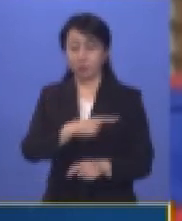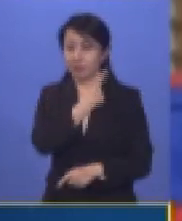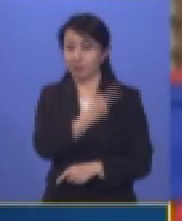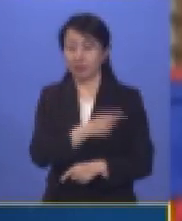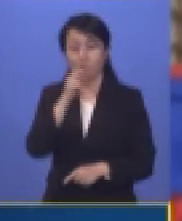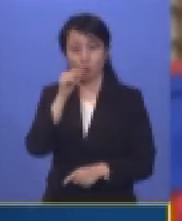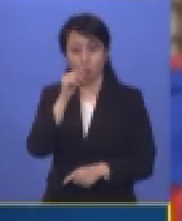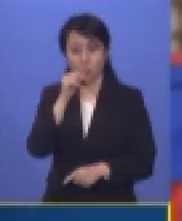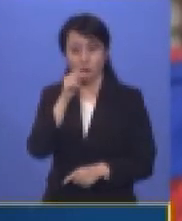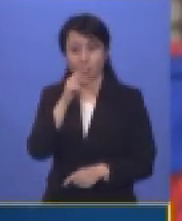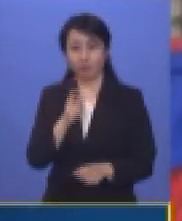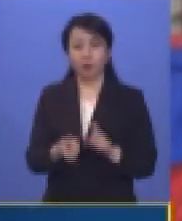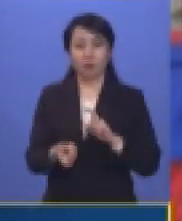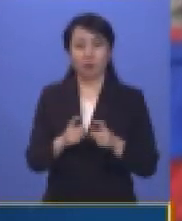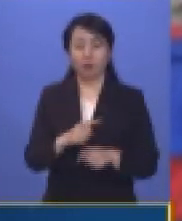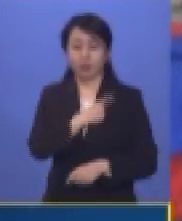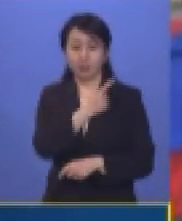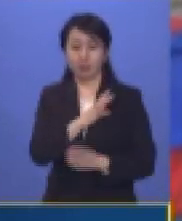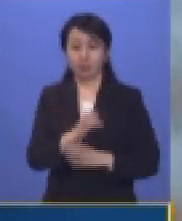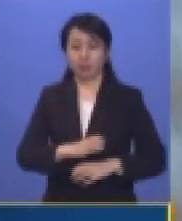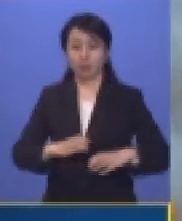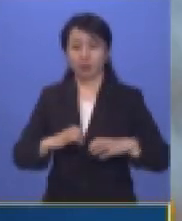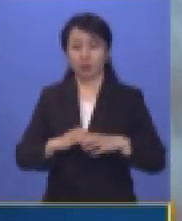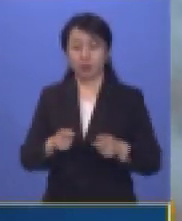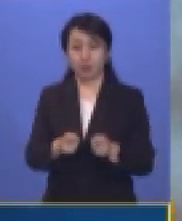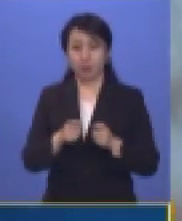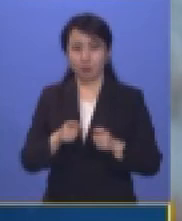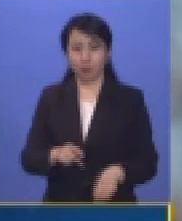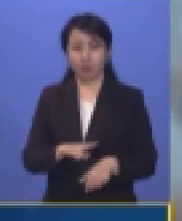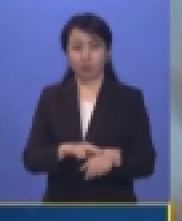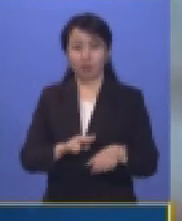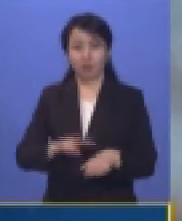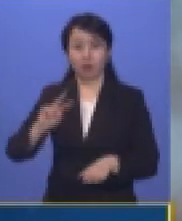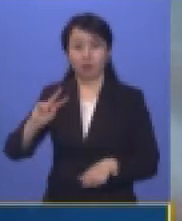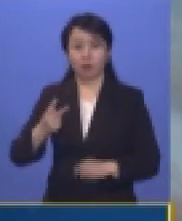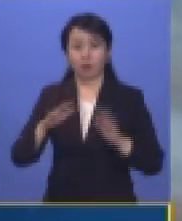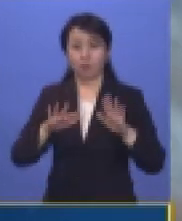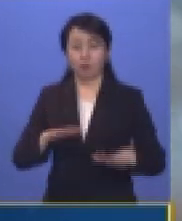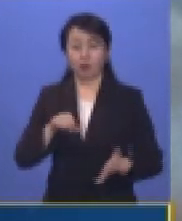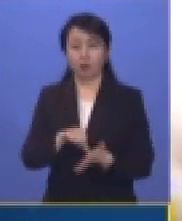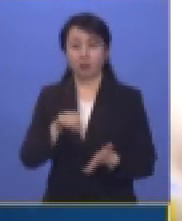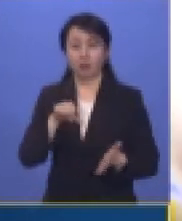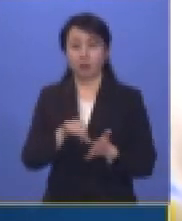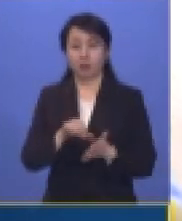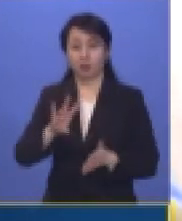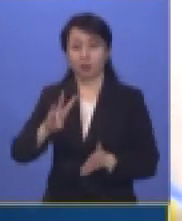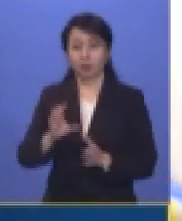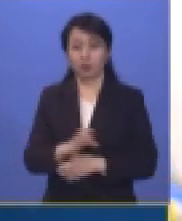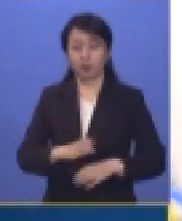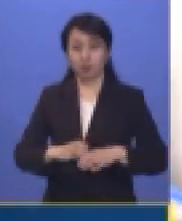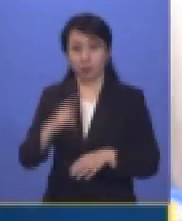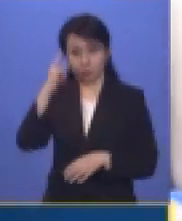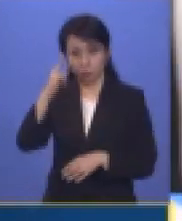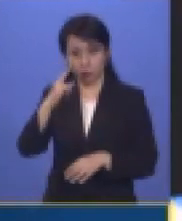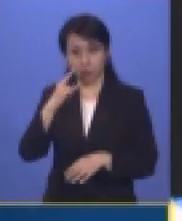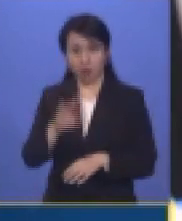мужчины. В напряженной борьбе сильнейшей стала команда областного департамента полиции. Второе место заняли представители Академии национальной гвардии